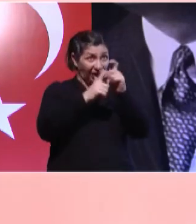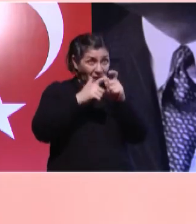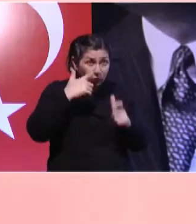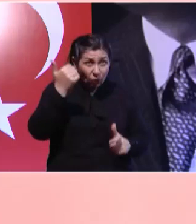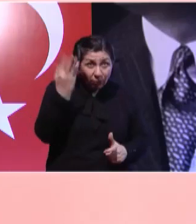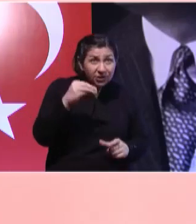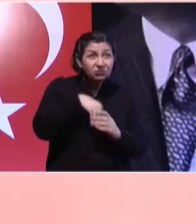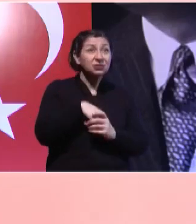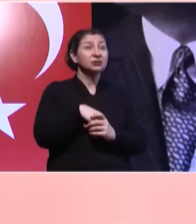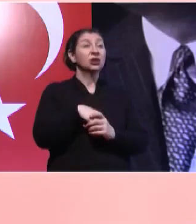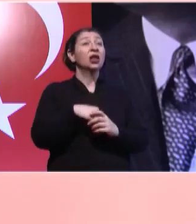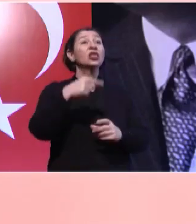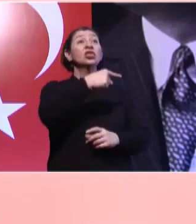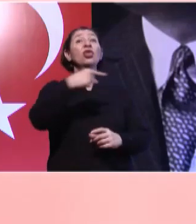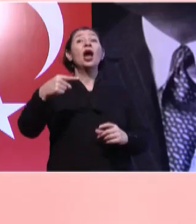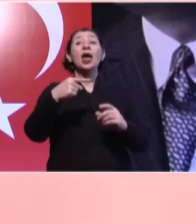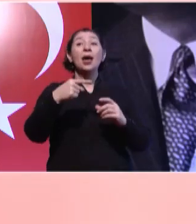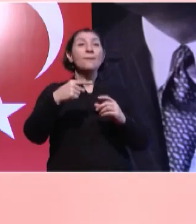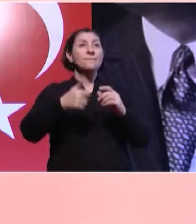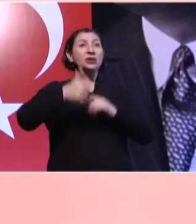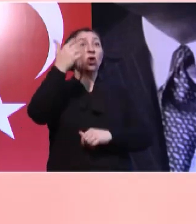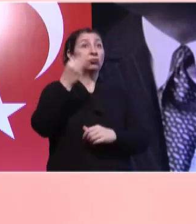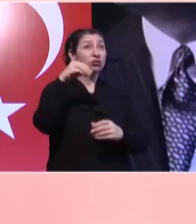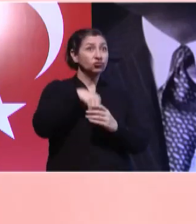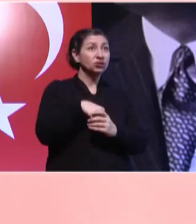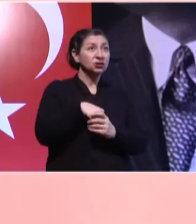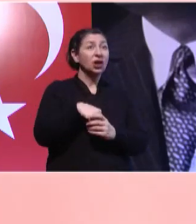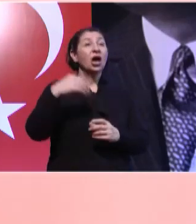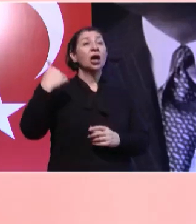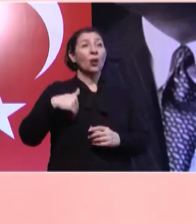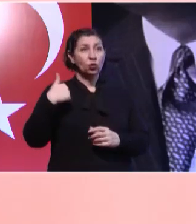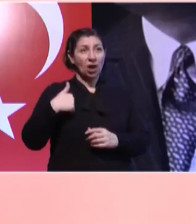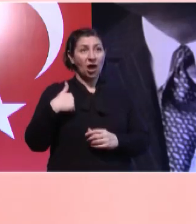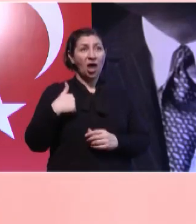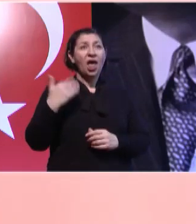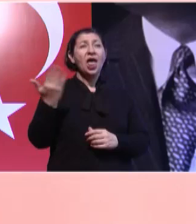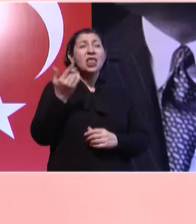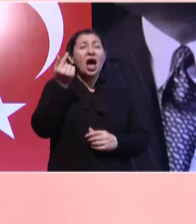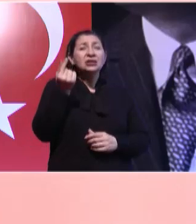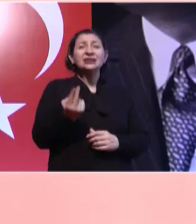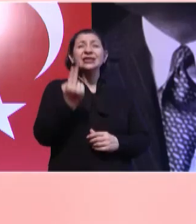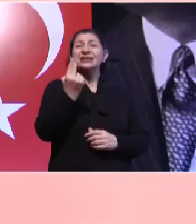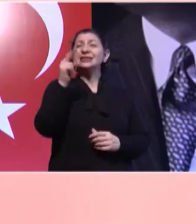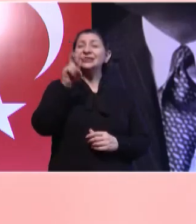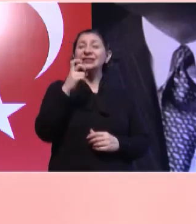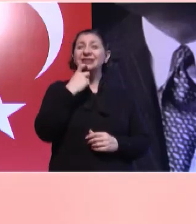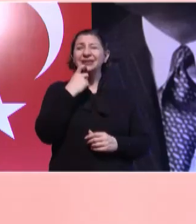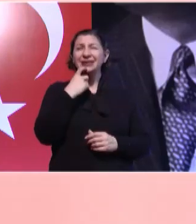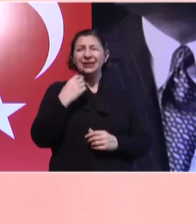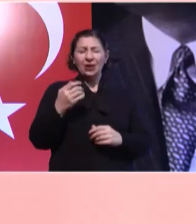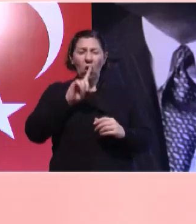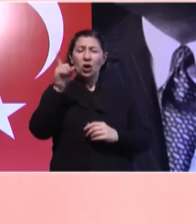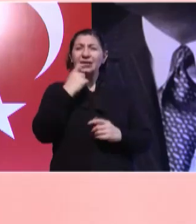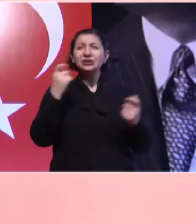için, daire başkanı olmak için, kamuda en az 7 yıl, 8 yıl, 9 yıl, 10